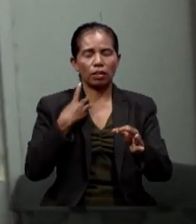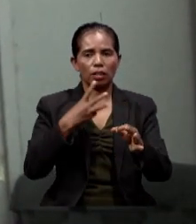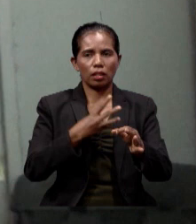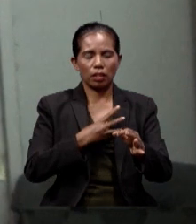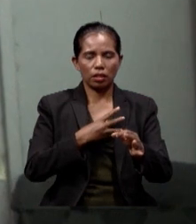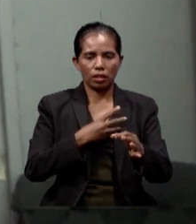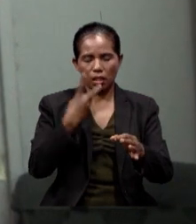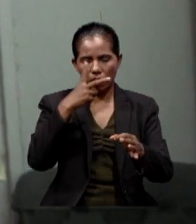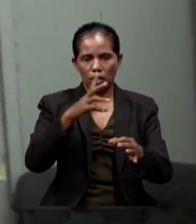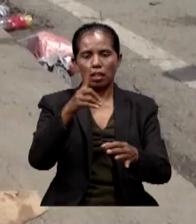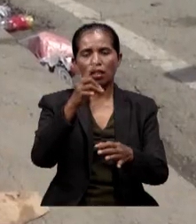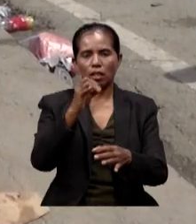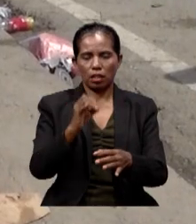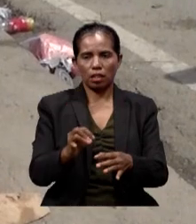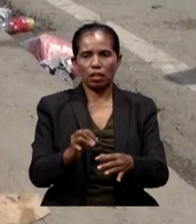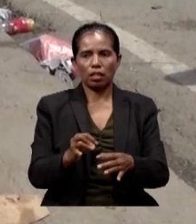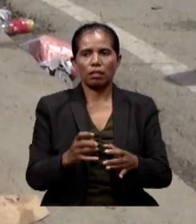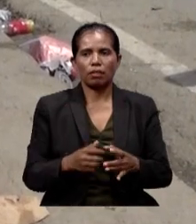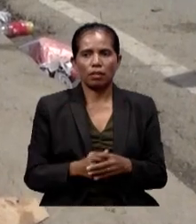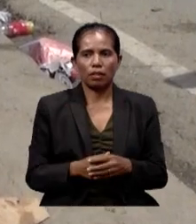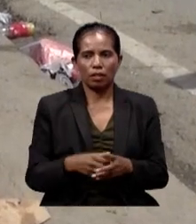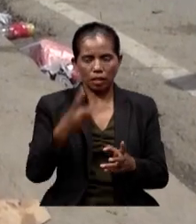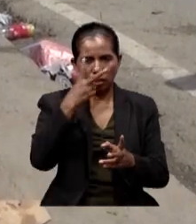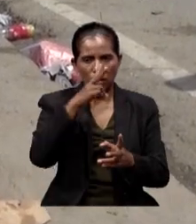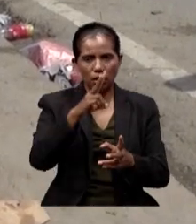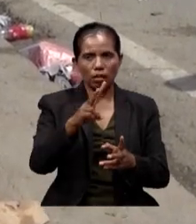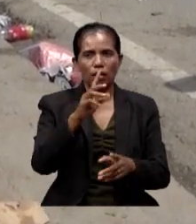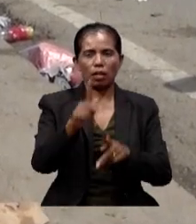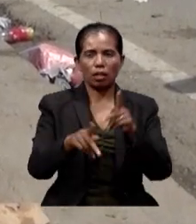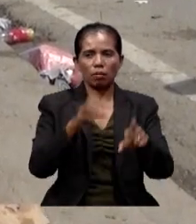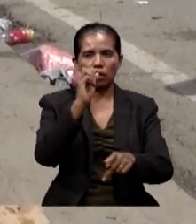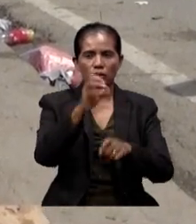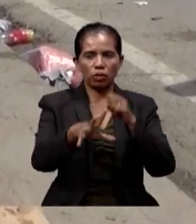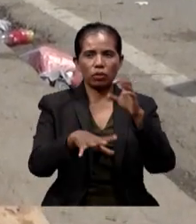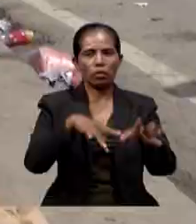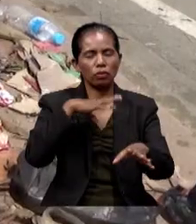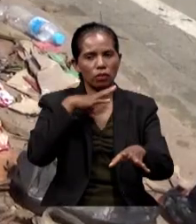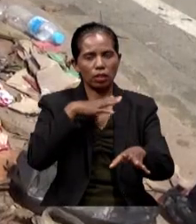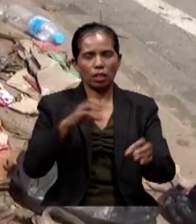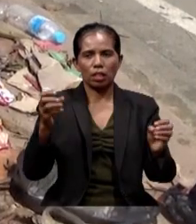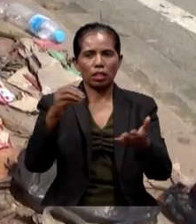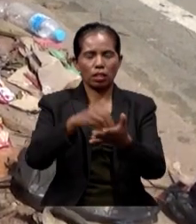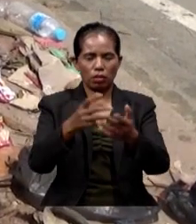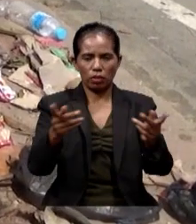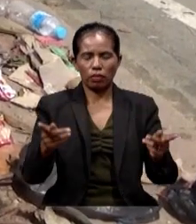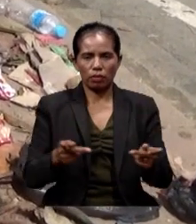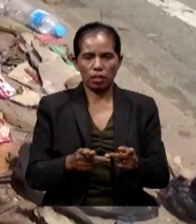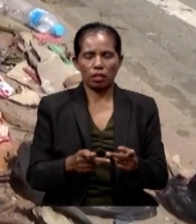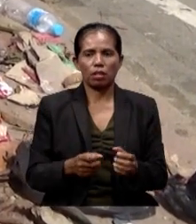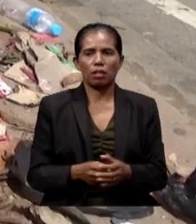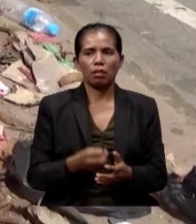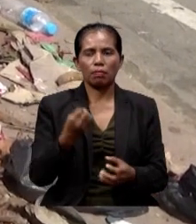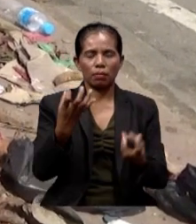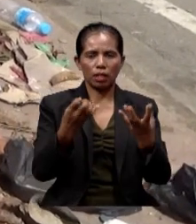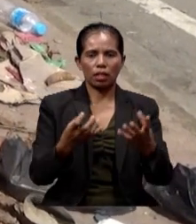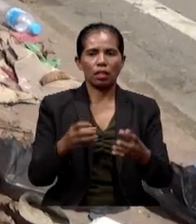hadili larane li li iha are urbana nene ita re katak em soy lisu ni niane la iha fatin barak liu soy lisu